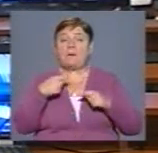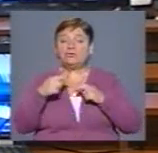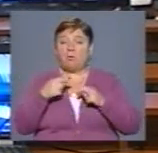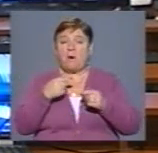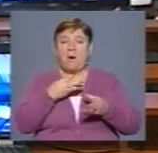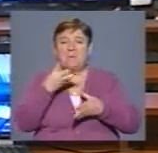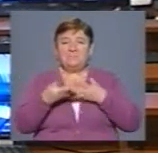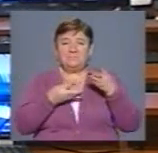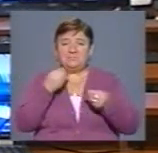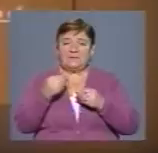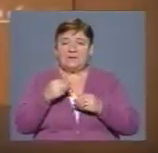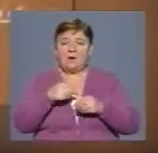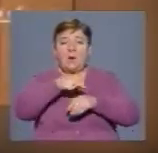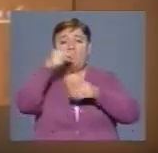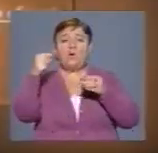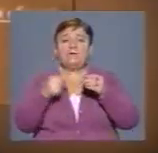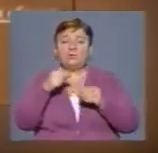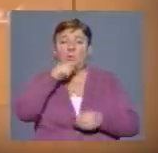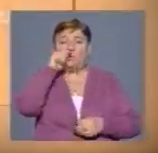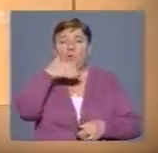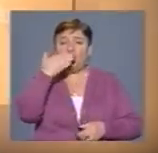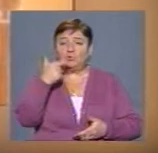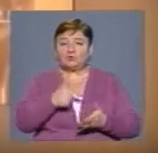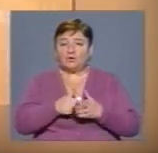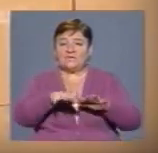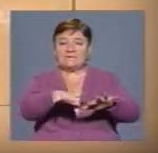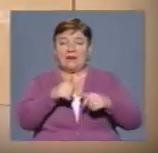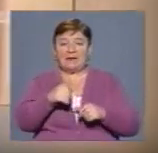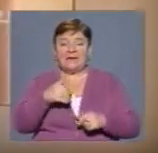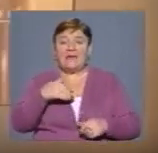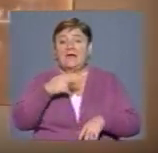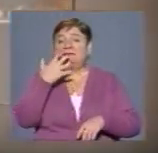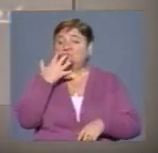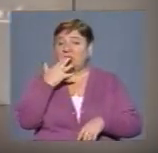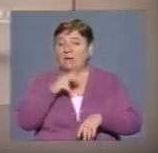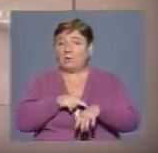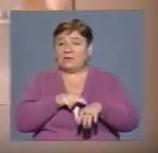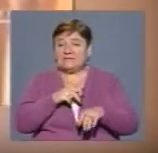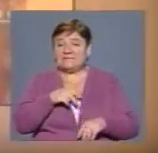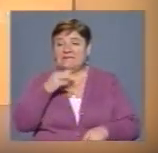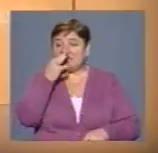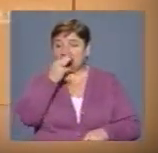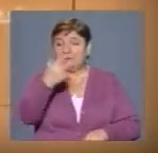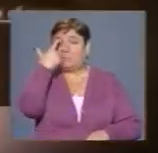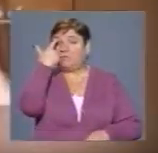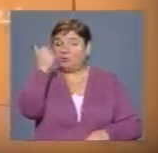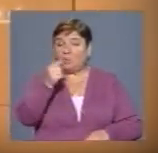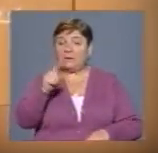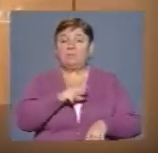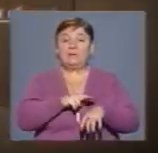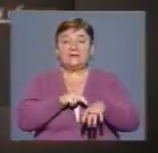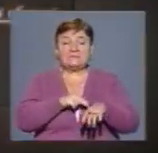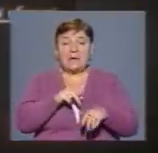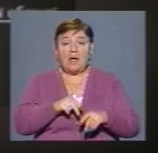марками акцизного податку України вилучили в Ужгороді. Речниця Нацполіції Закарпаття Інеса Манзулич Іванова повідомила, правоохоронці